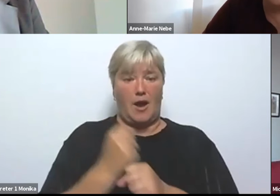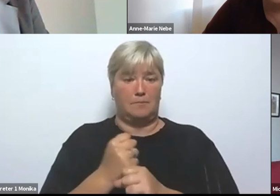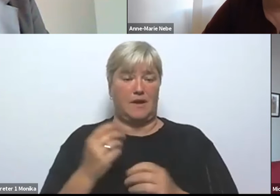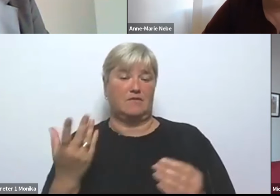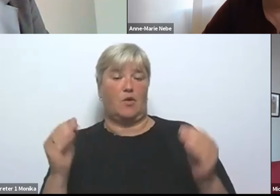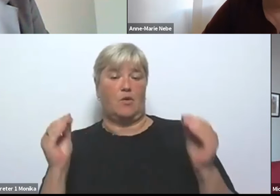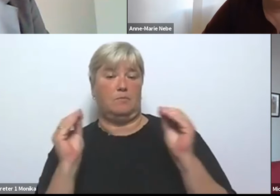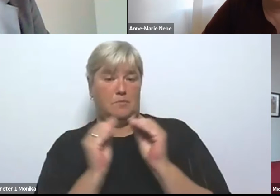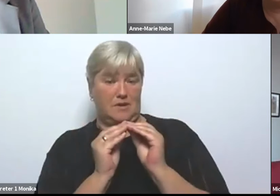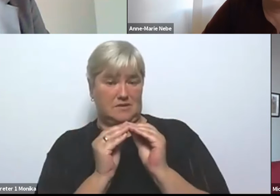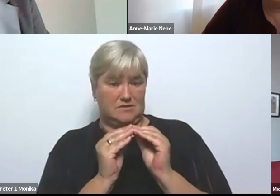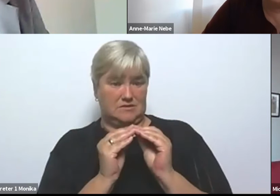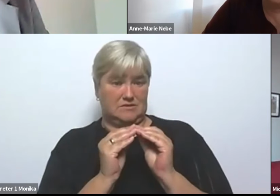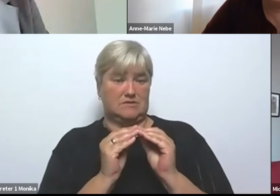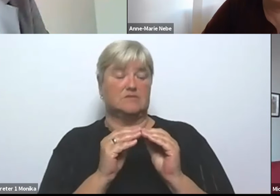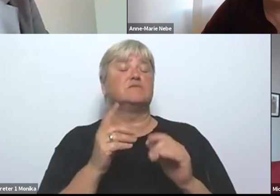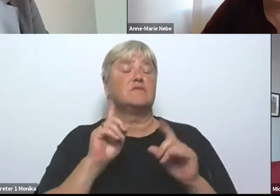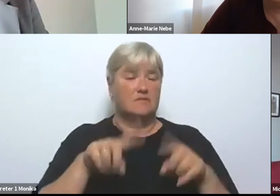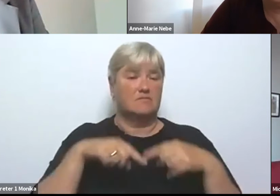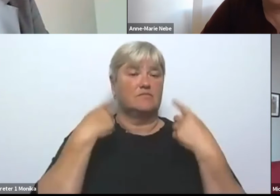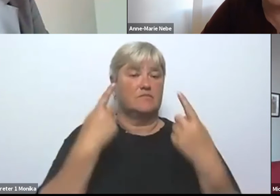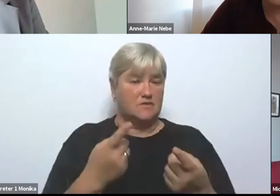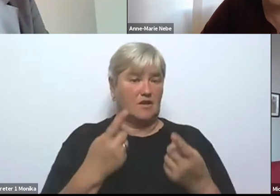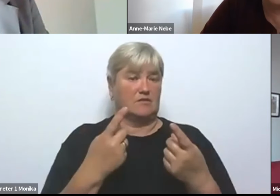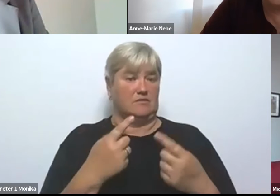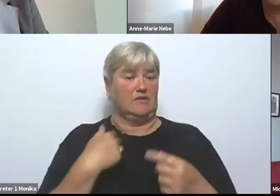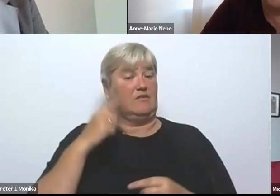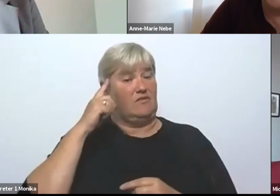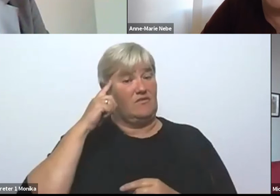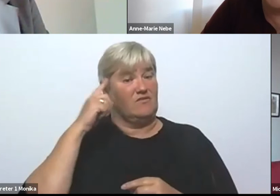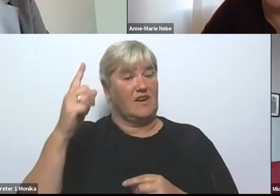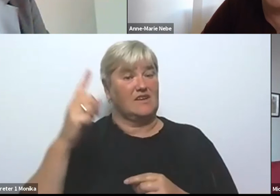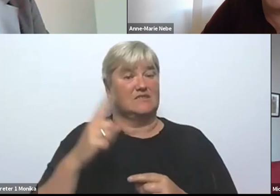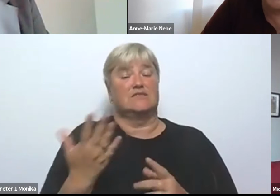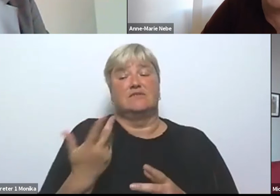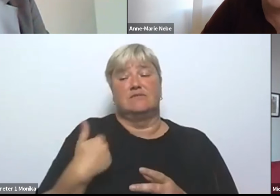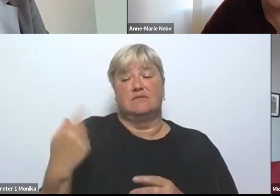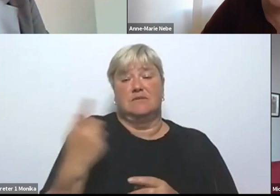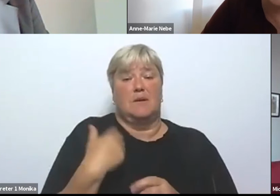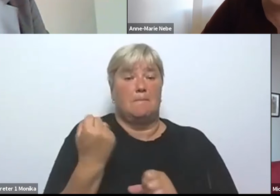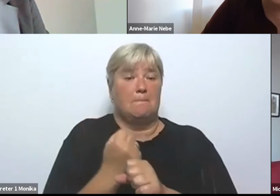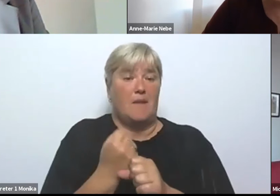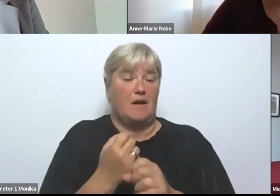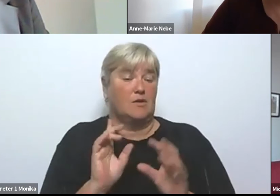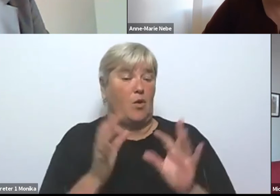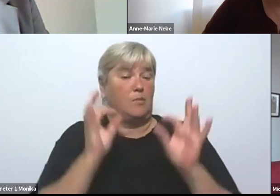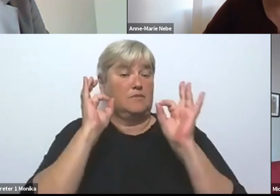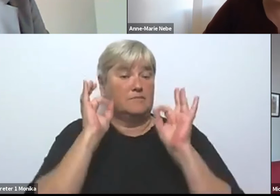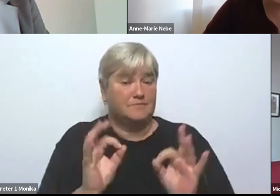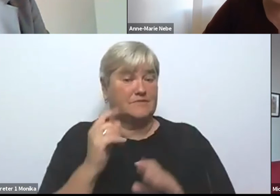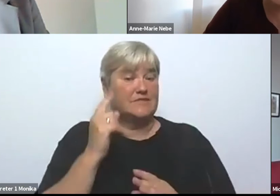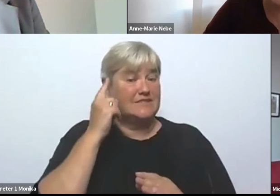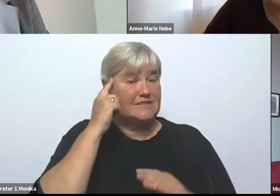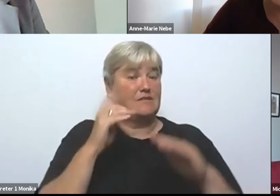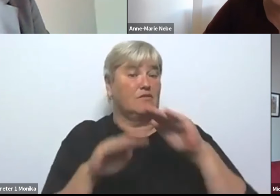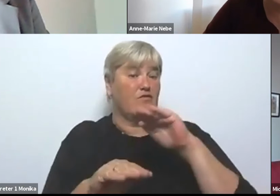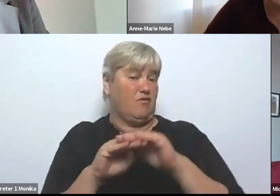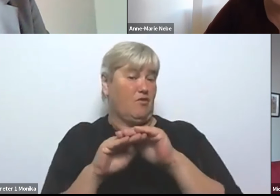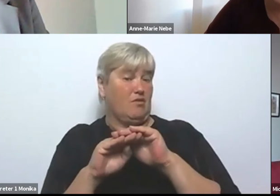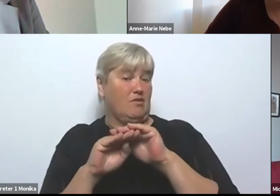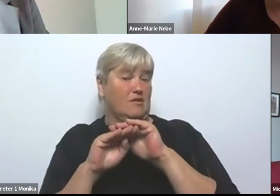können, damit wir wissen, was wir tun, ob das auch tatsächlich den Sinn erfüllt und auch